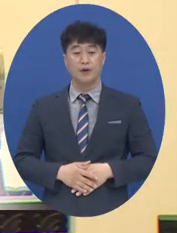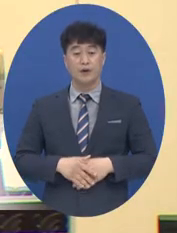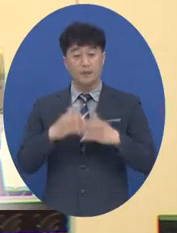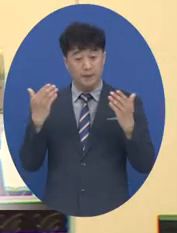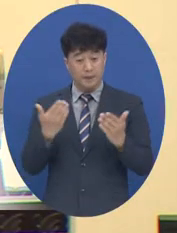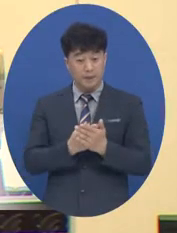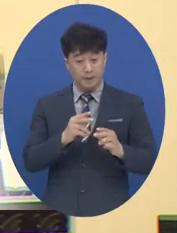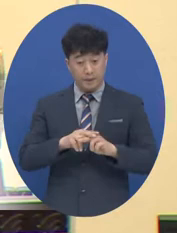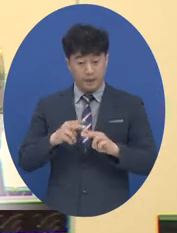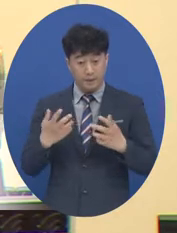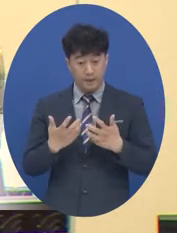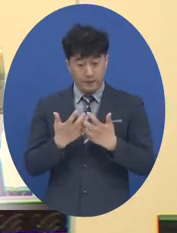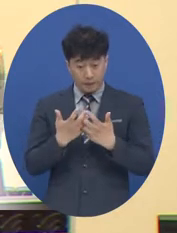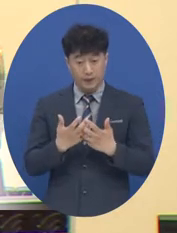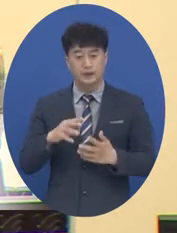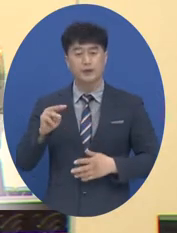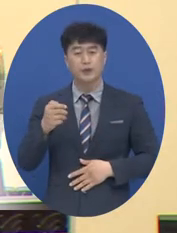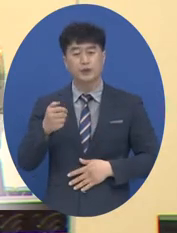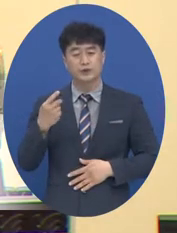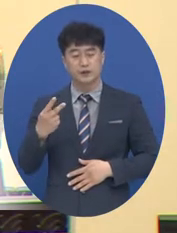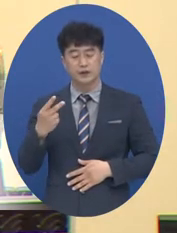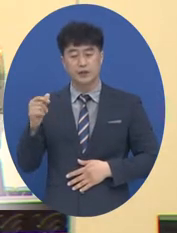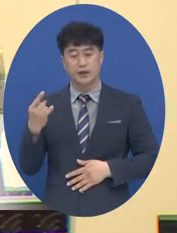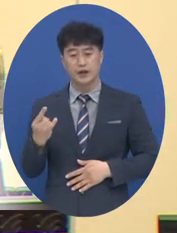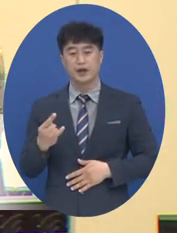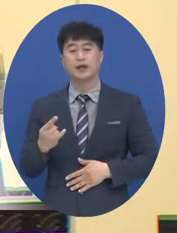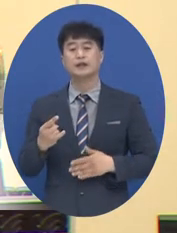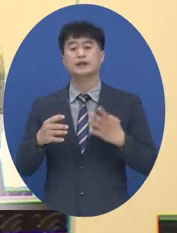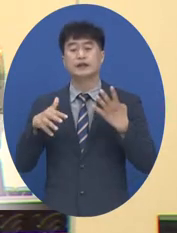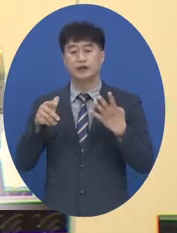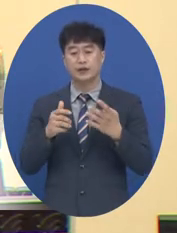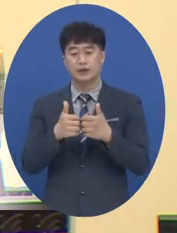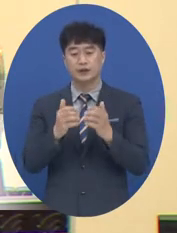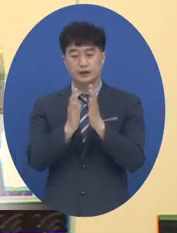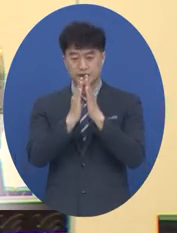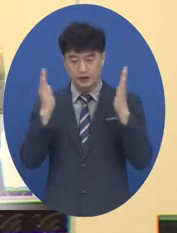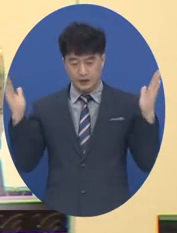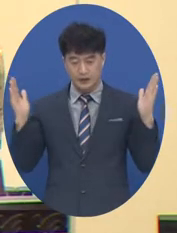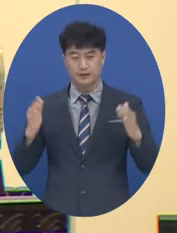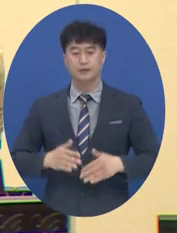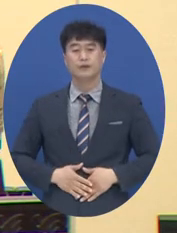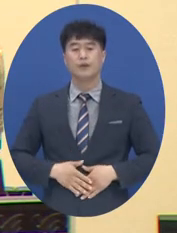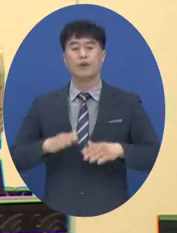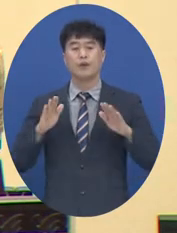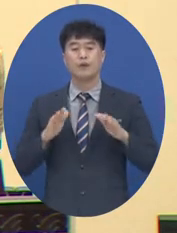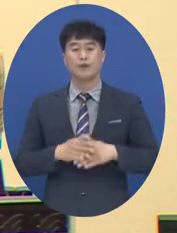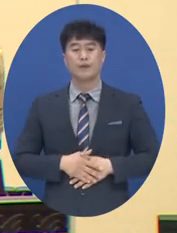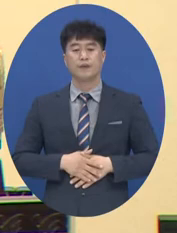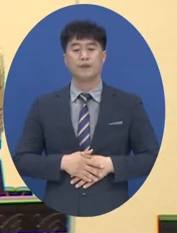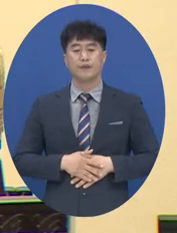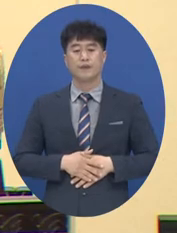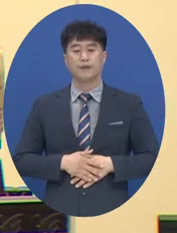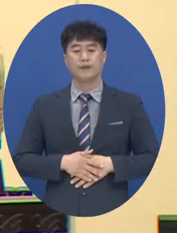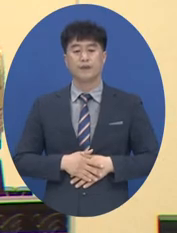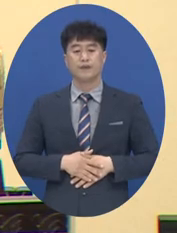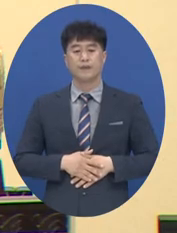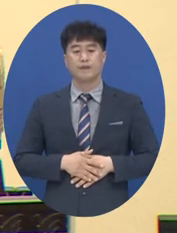되었으므로 제352회 정례회 제4차 본회의를 개회하겠습니다.